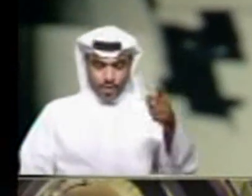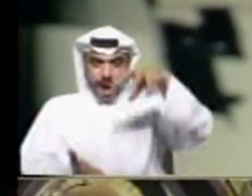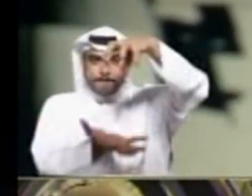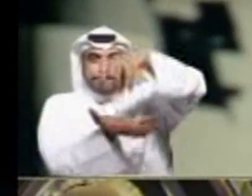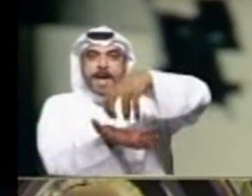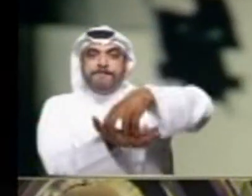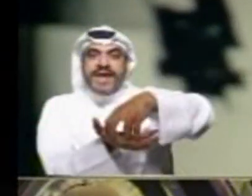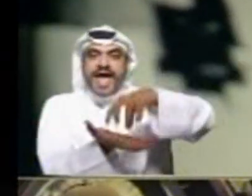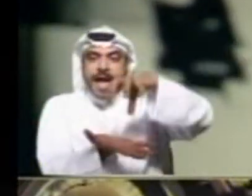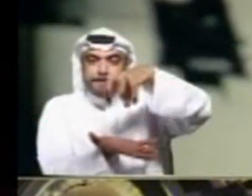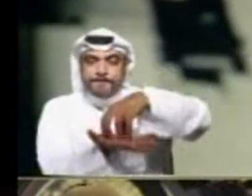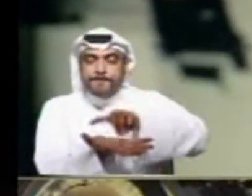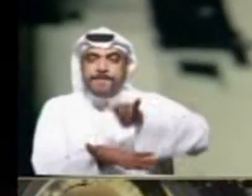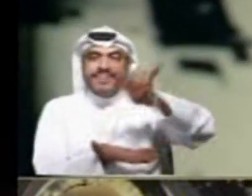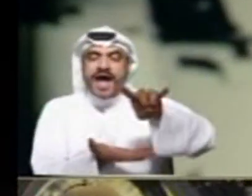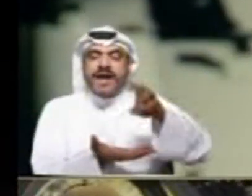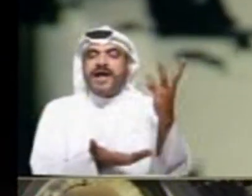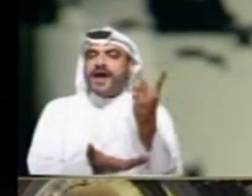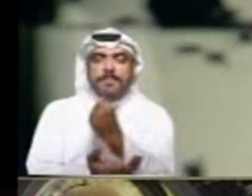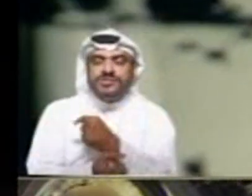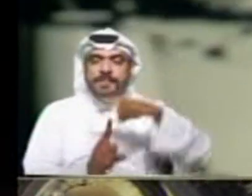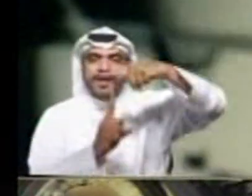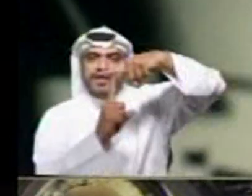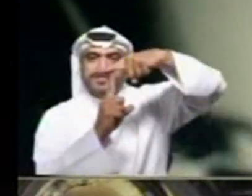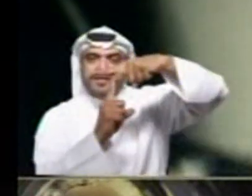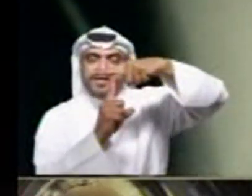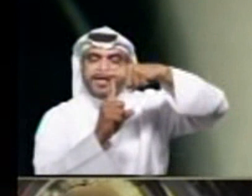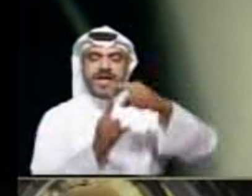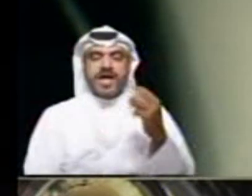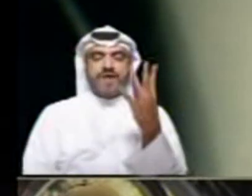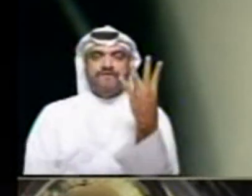تيفور. مهندس صالح، مساء الخير. حياك الله على أخوي.